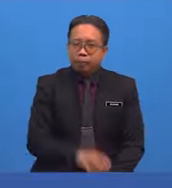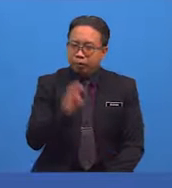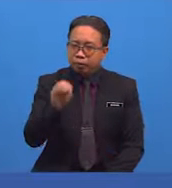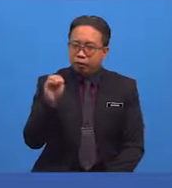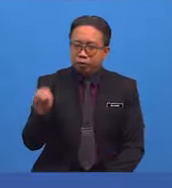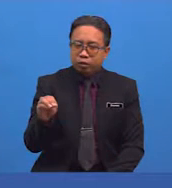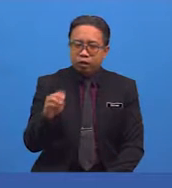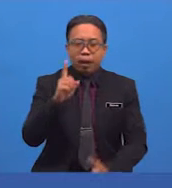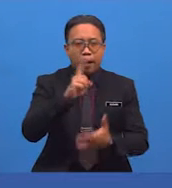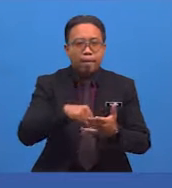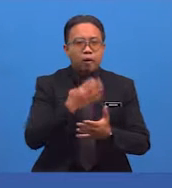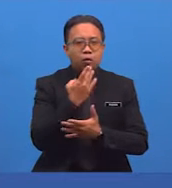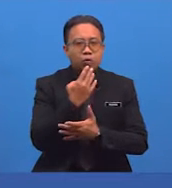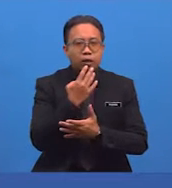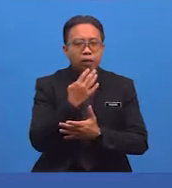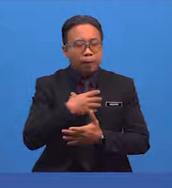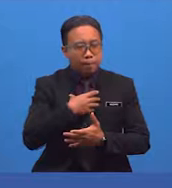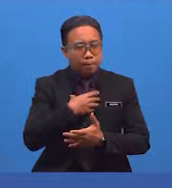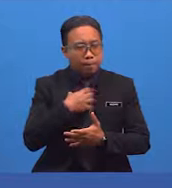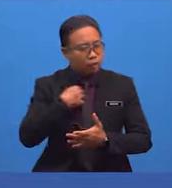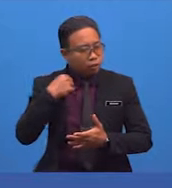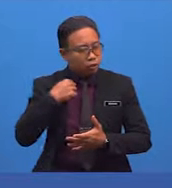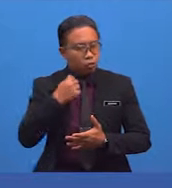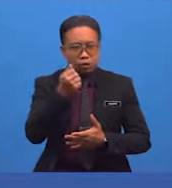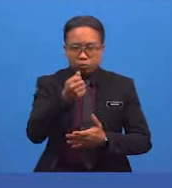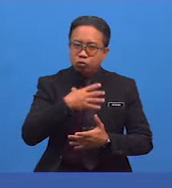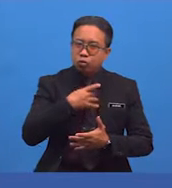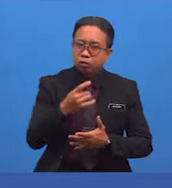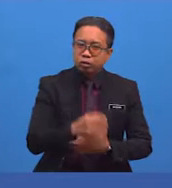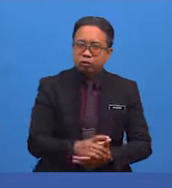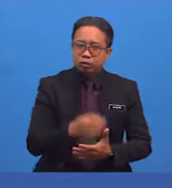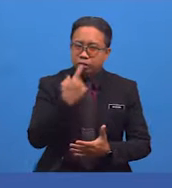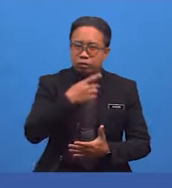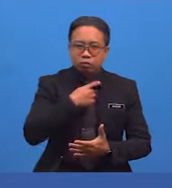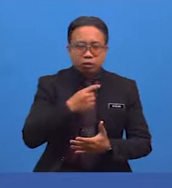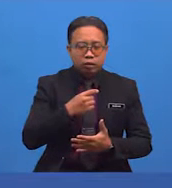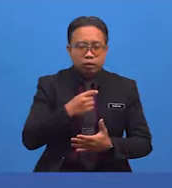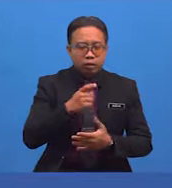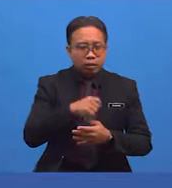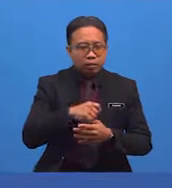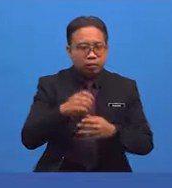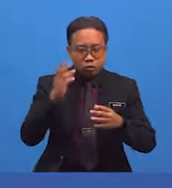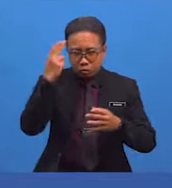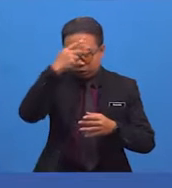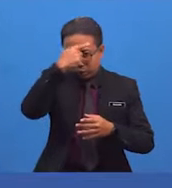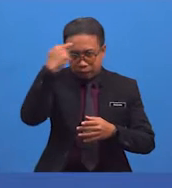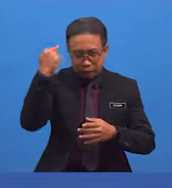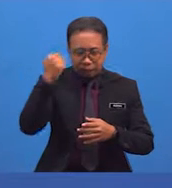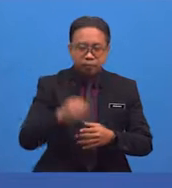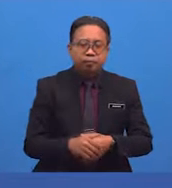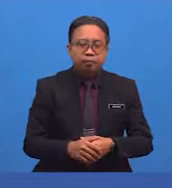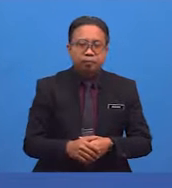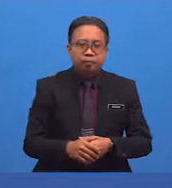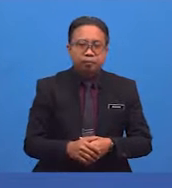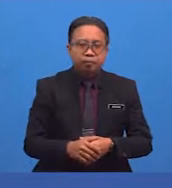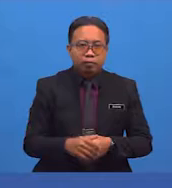Murid-murid, apakah warna baju kegemaran kamu? Siapa yang suka memakai pakaian berwarna hitam di sini?